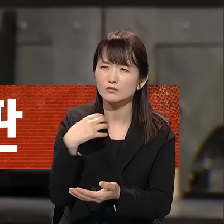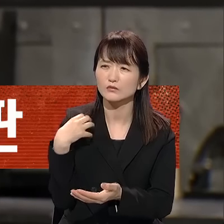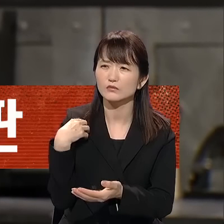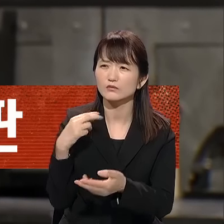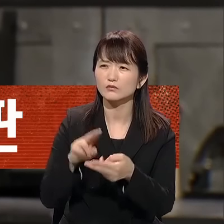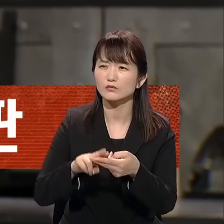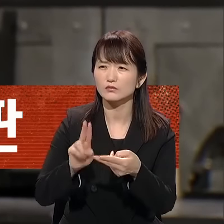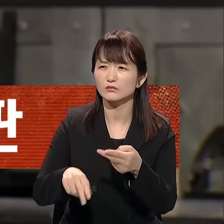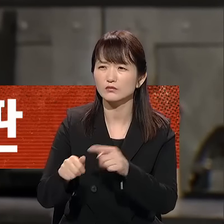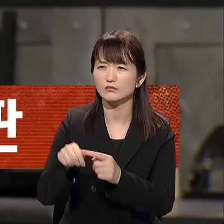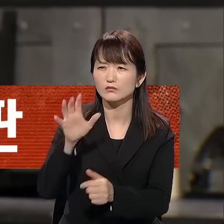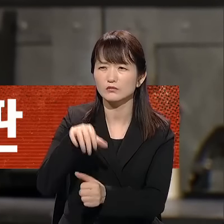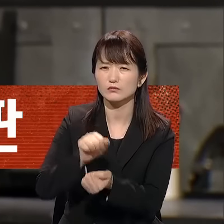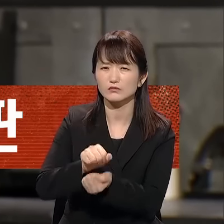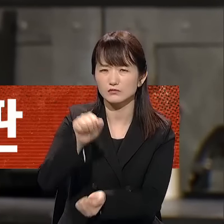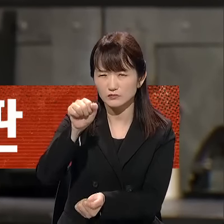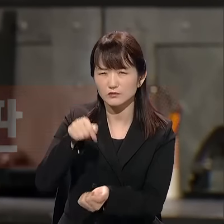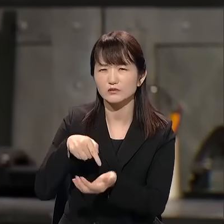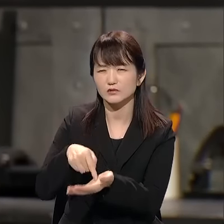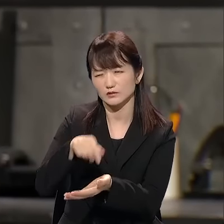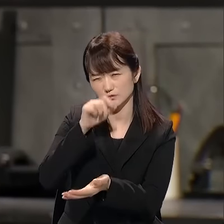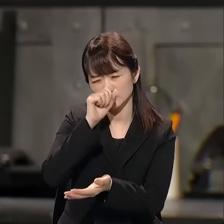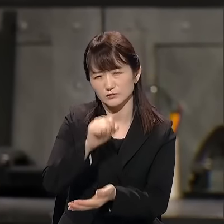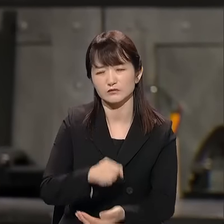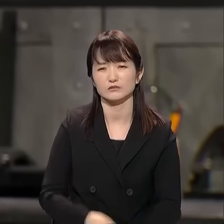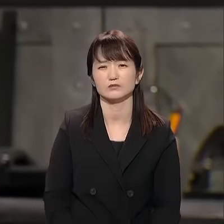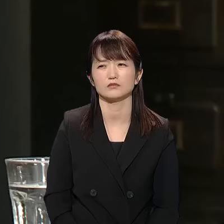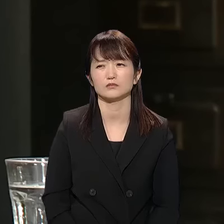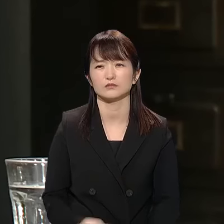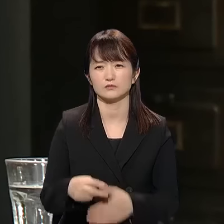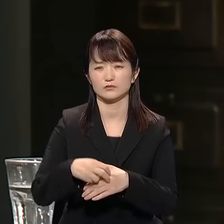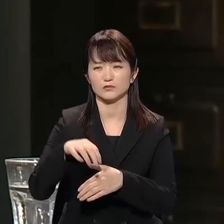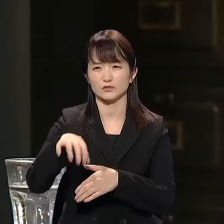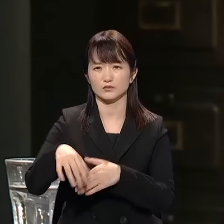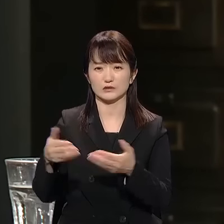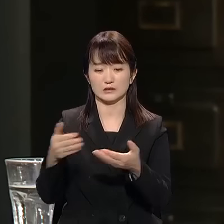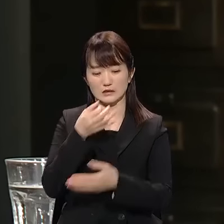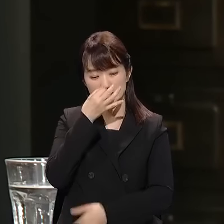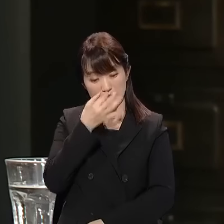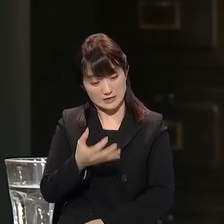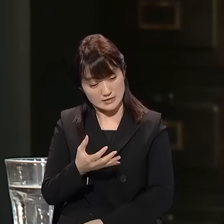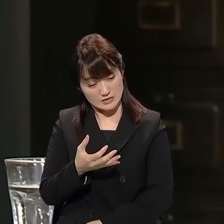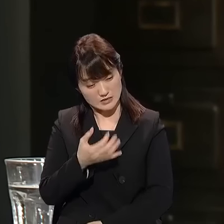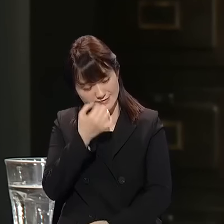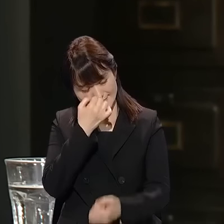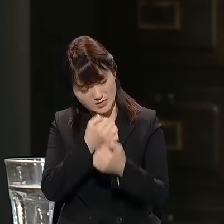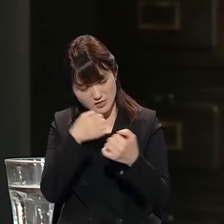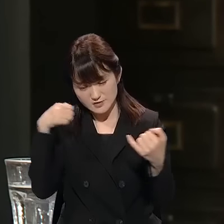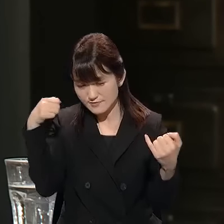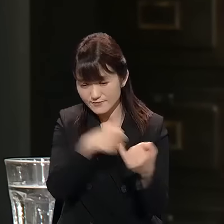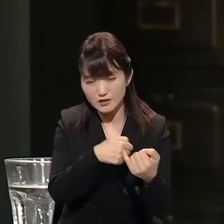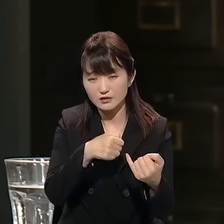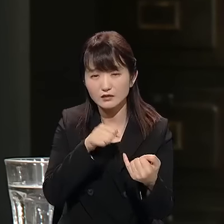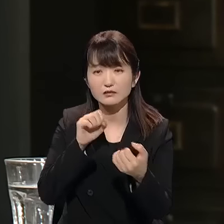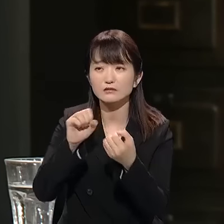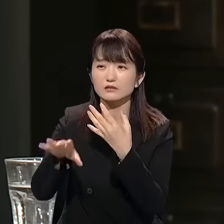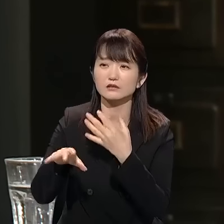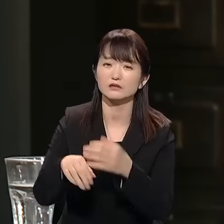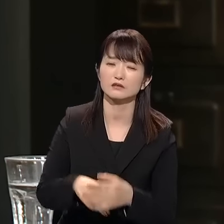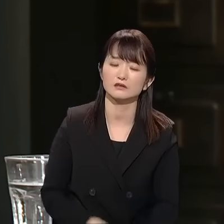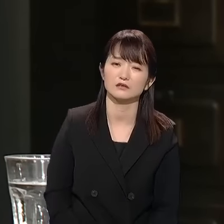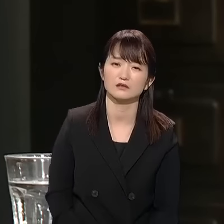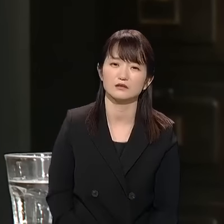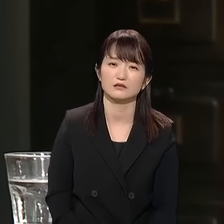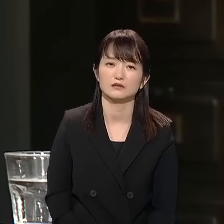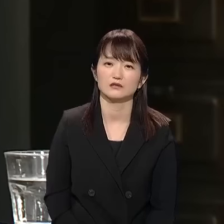영장을 쳐봤으면 싶은 생각도 듭니다 아 병원일이 힘들어서 저렇게 뺐습니다 야 진짜 살다 살다